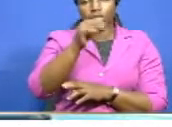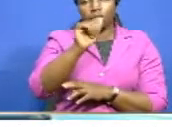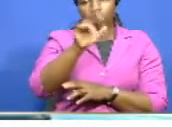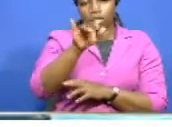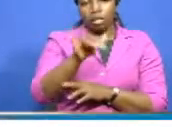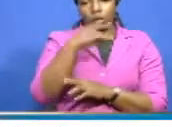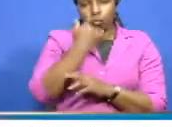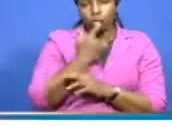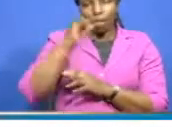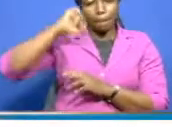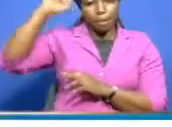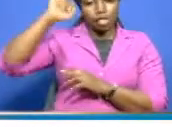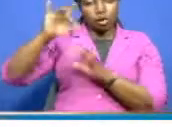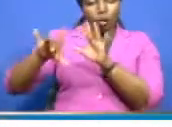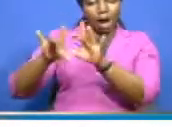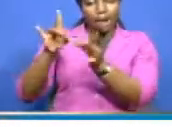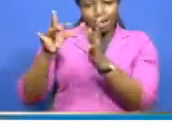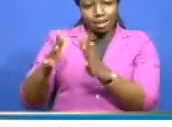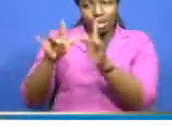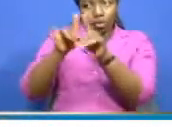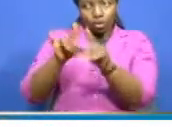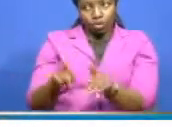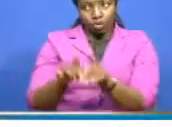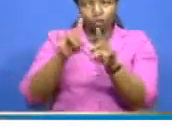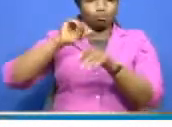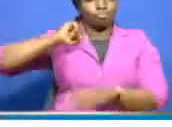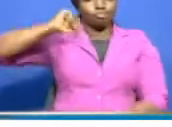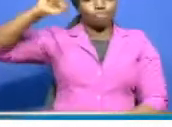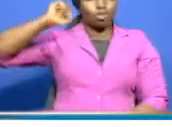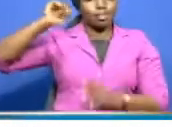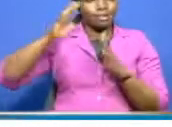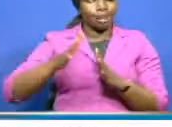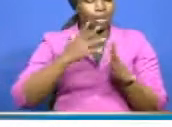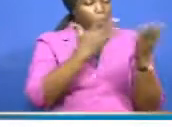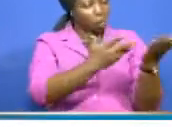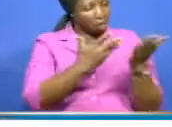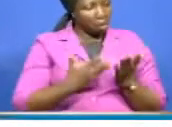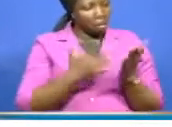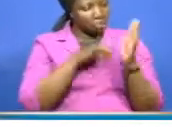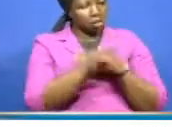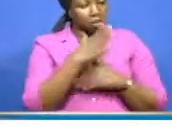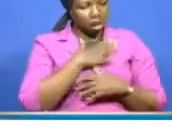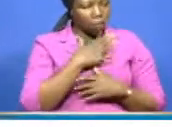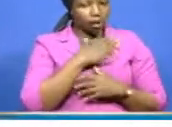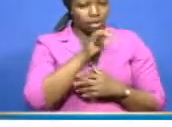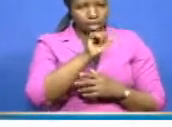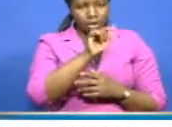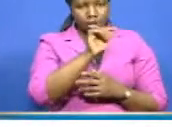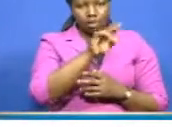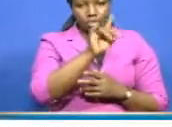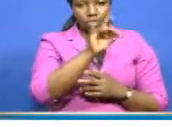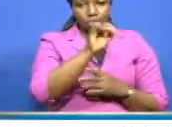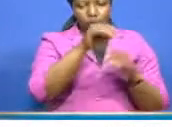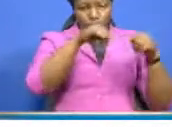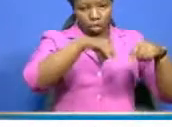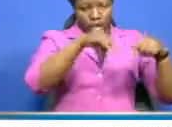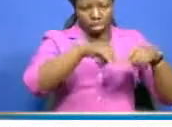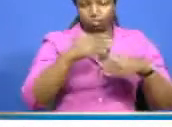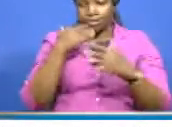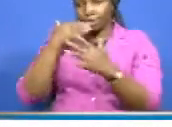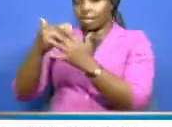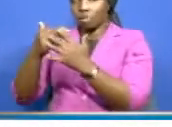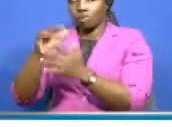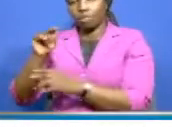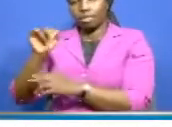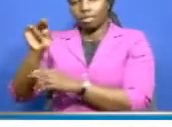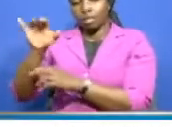kisiasa na vile vile ni mwanasiasa. Karibu sana Zachary kwenye studio zetu leo hii. Asante Nancy. Na